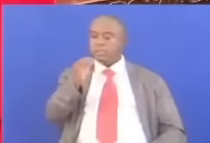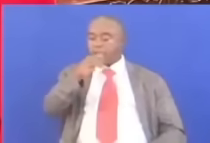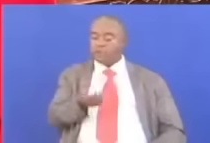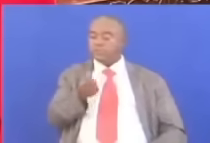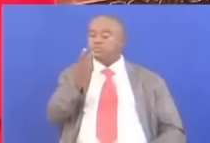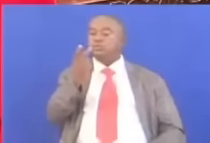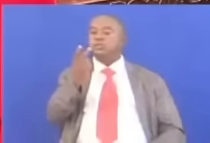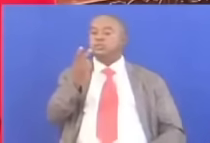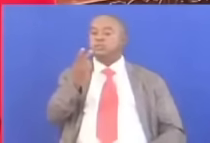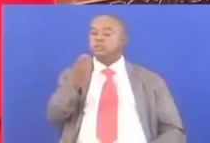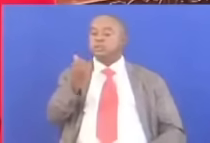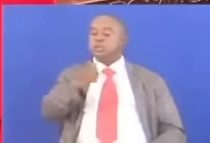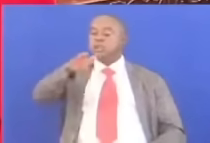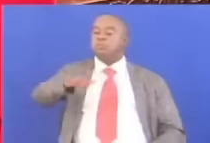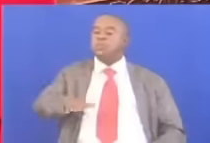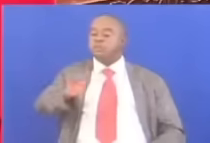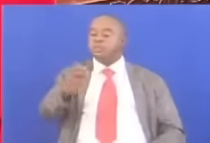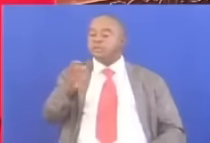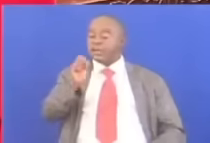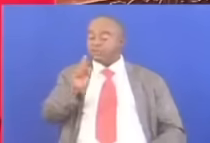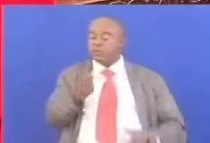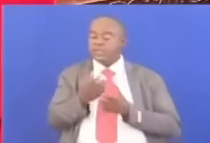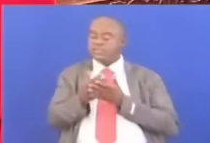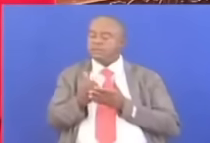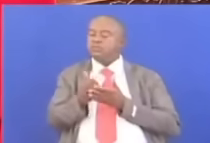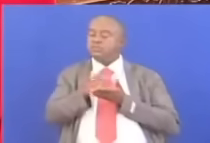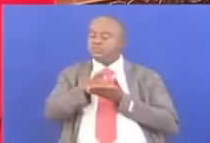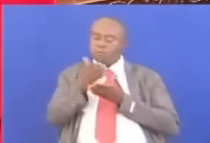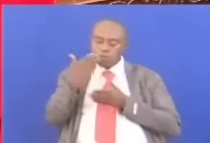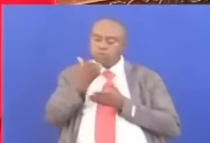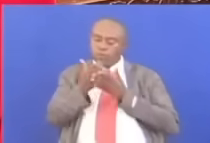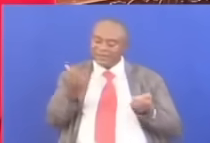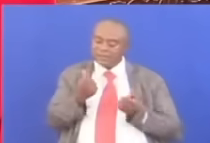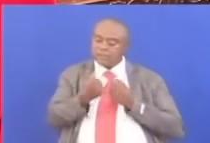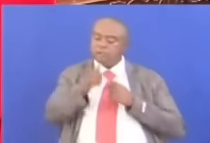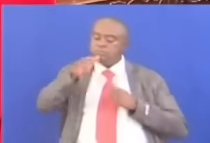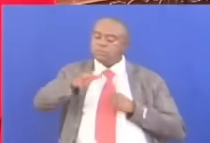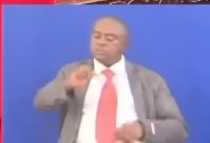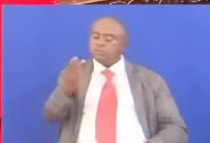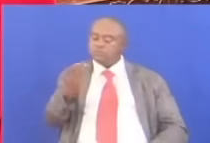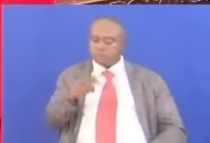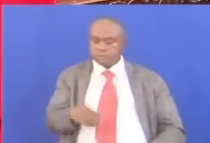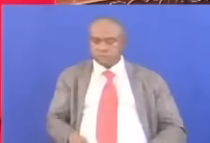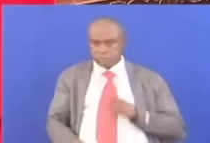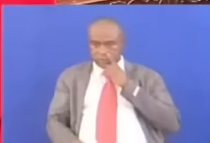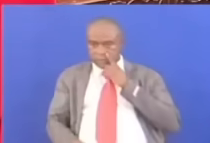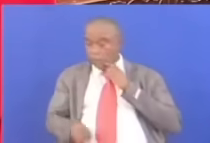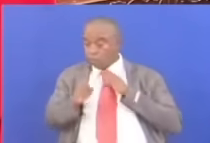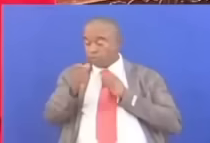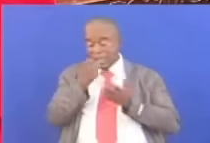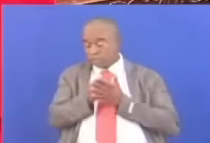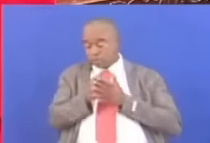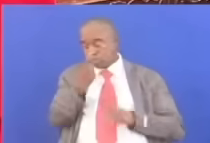mzi miwi nau nado lik pale na st moja very